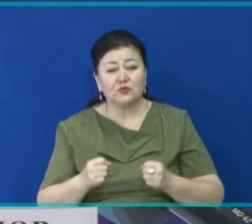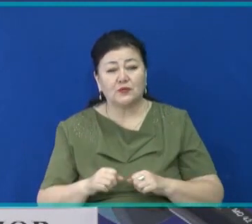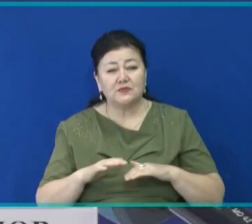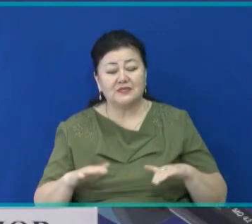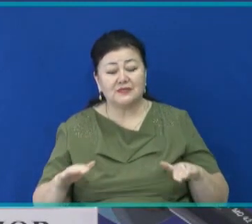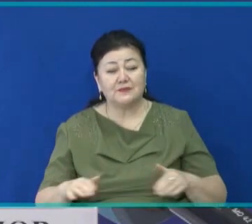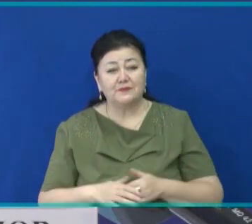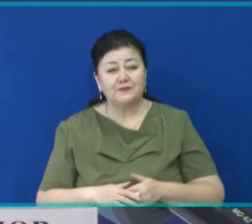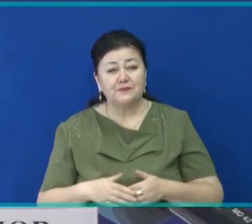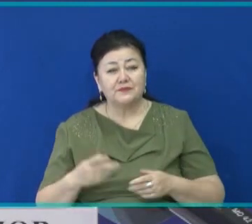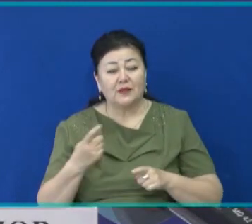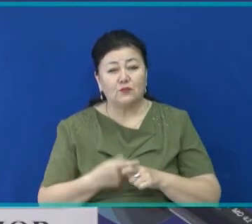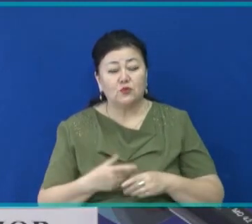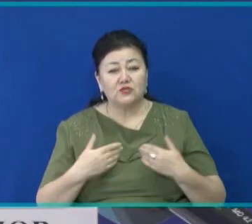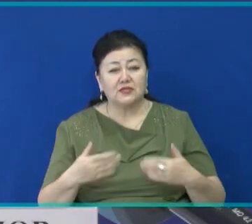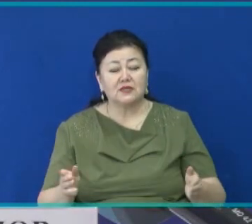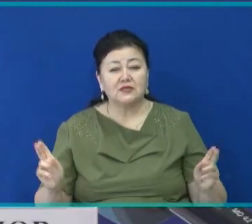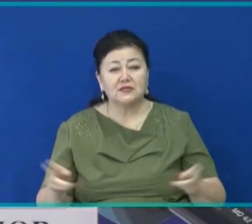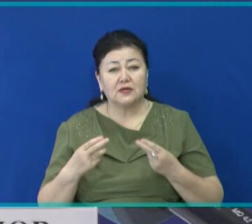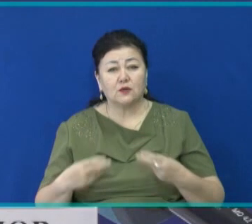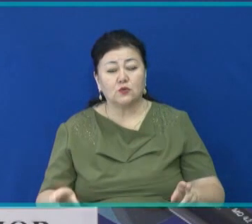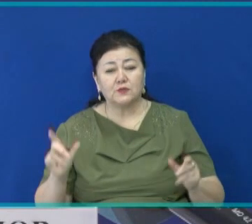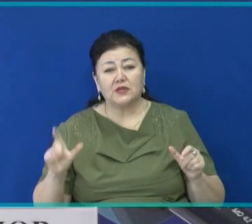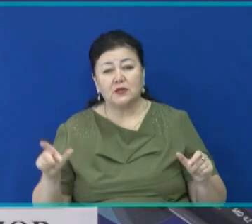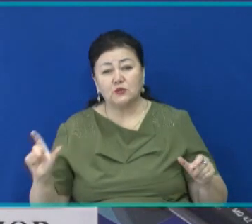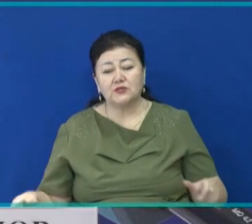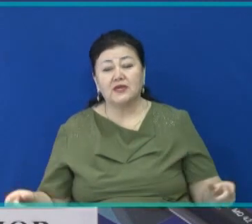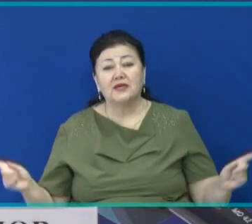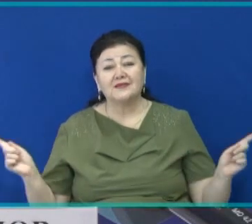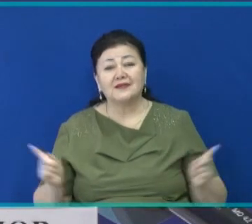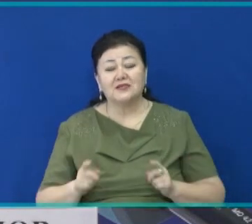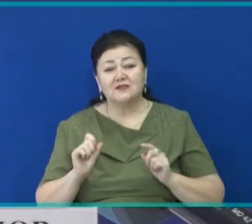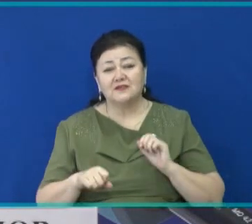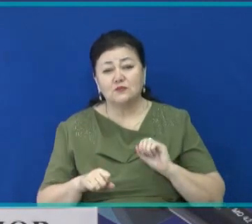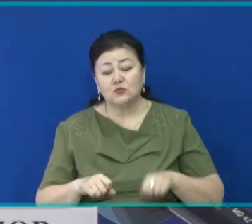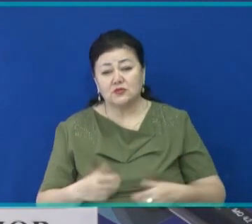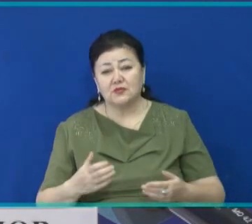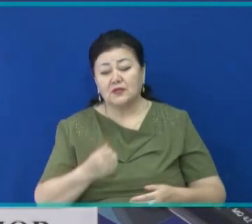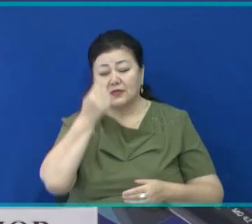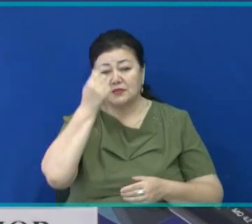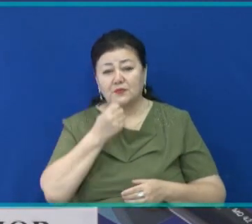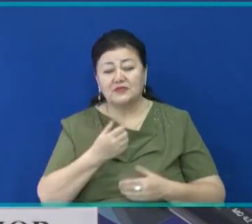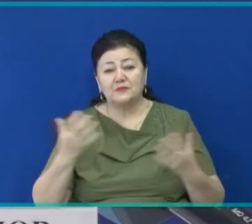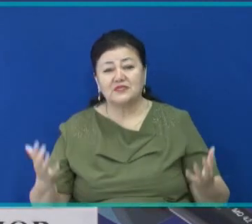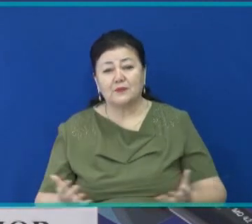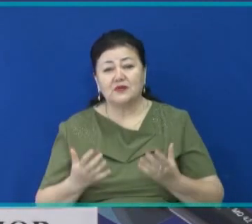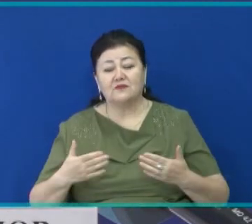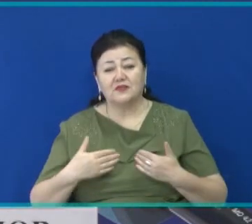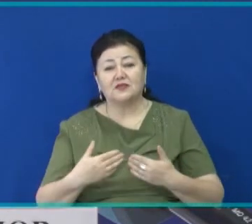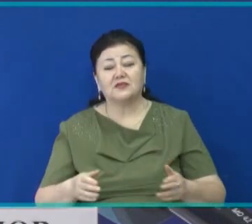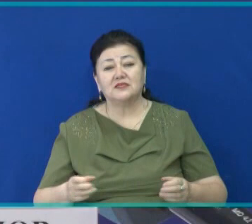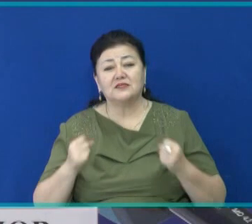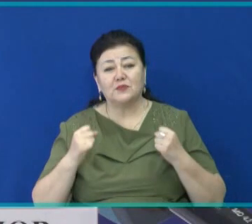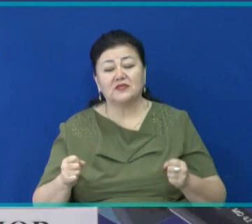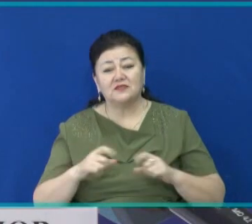Плюс ко всему открылся клуб для людей с ограниченными возможностями. В первую очередь хотим сказать спасибо за поддержку в открытии